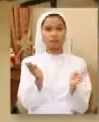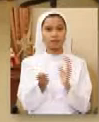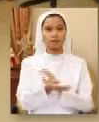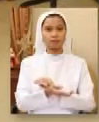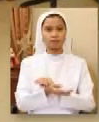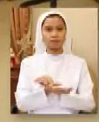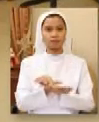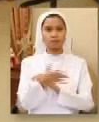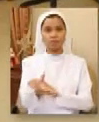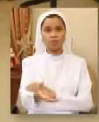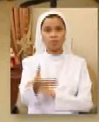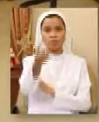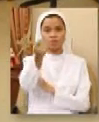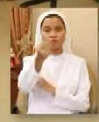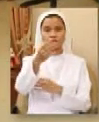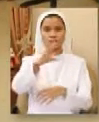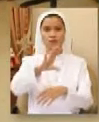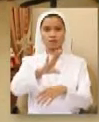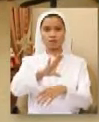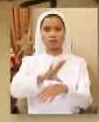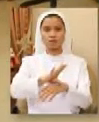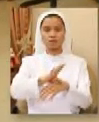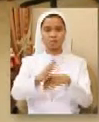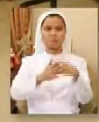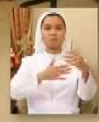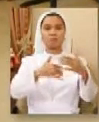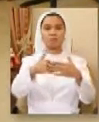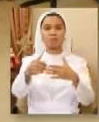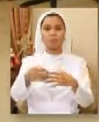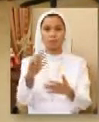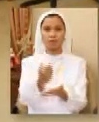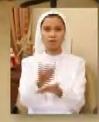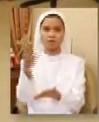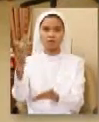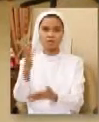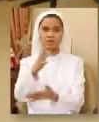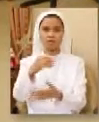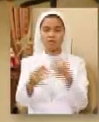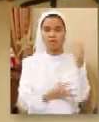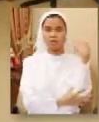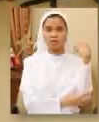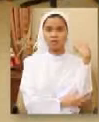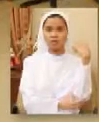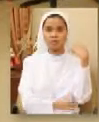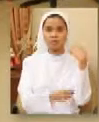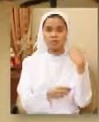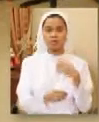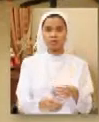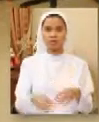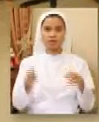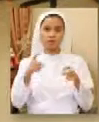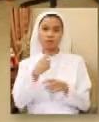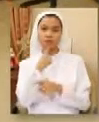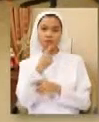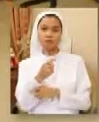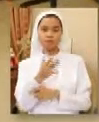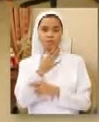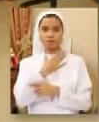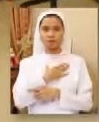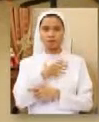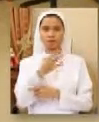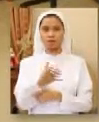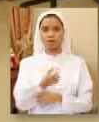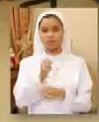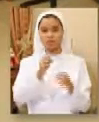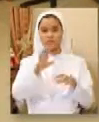nila na, ay, simbahan namin yan. Kaya mayaman, mahirap, pag nagbigay ka, masabi mo, ito'y simbahan namin, dambaran namin. Sabi